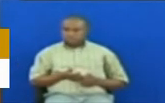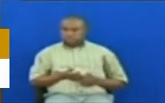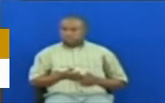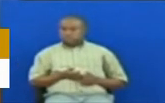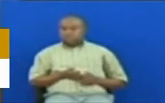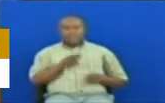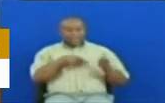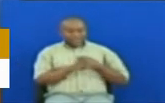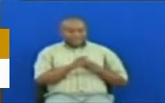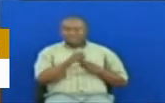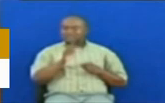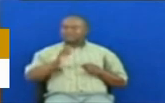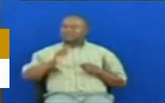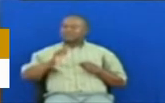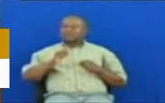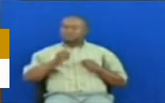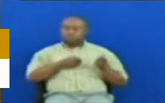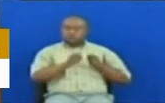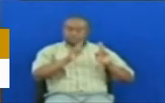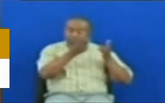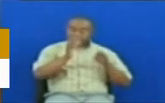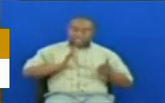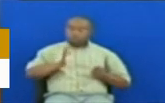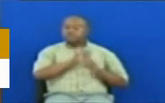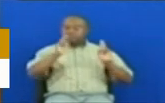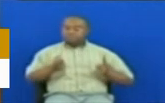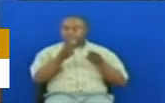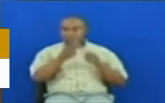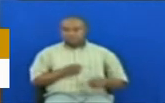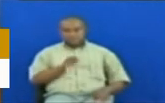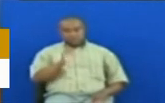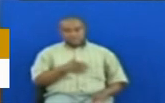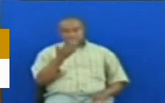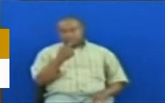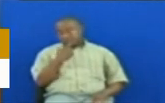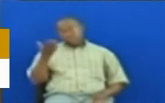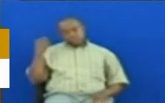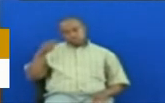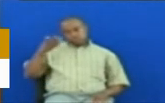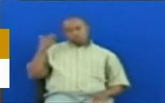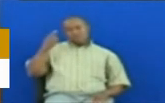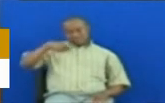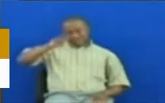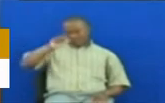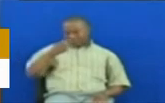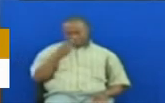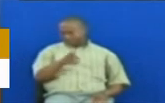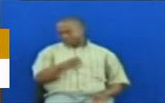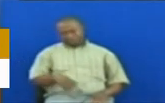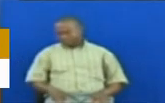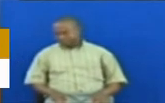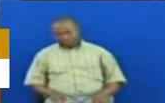mtendaji mpya na bodi yake. Yaani miaka mitatu inakuwaga ni nilifanya huko nyuma, lakini hatuoni kama